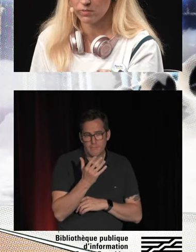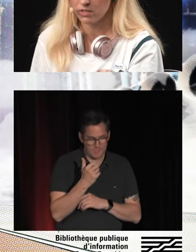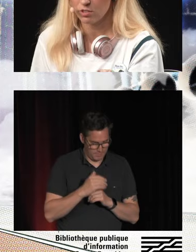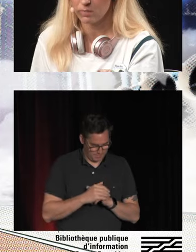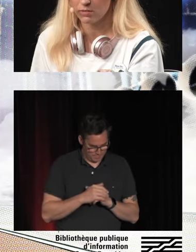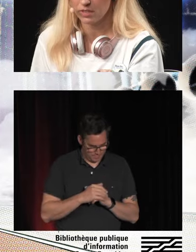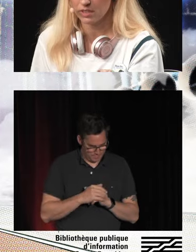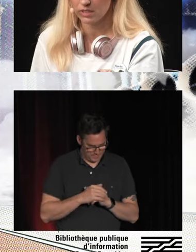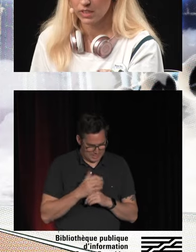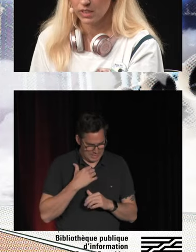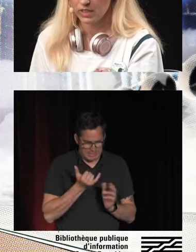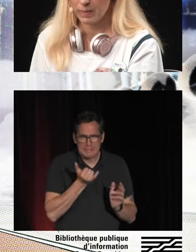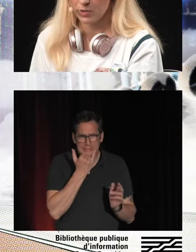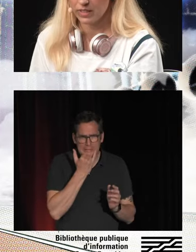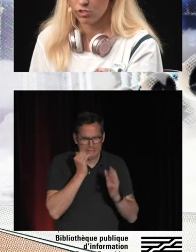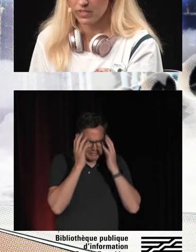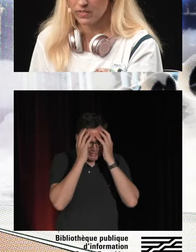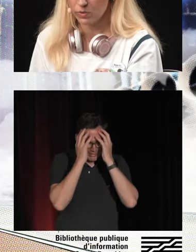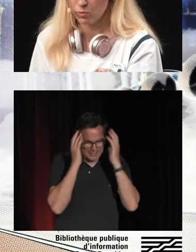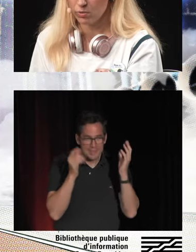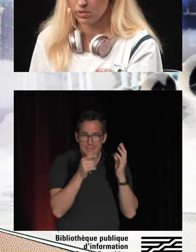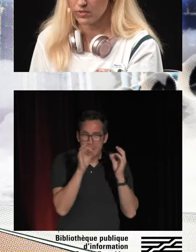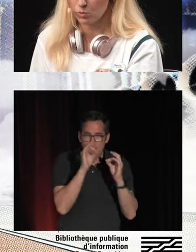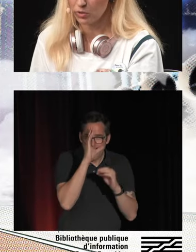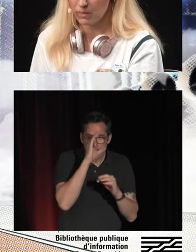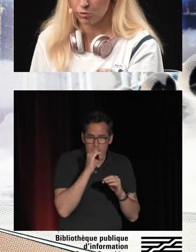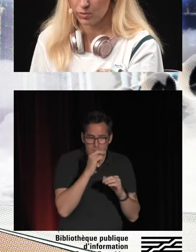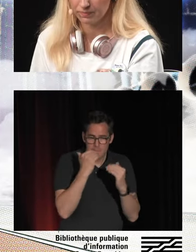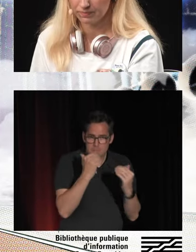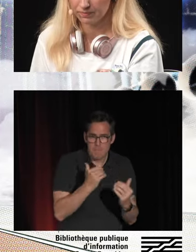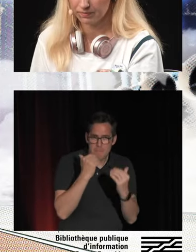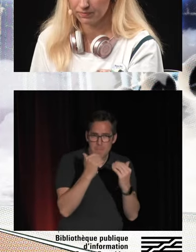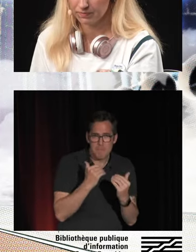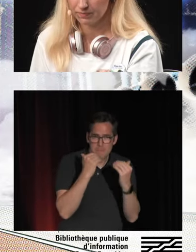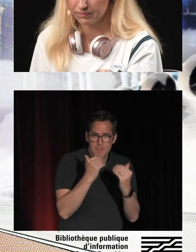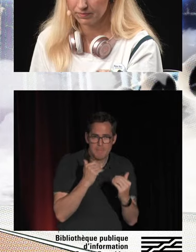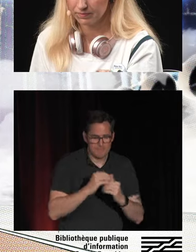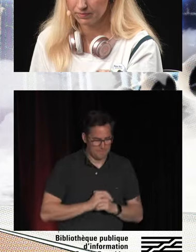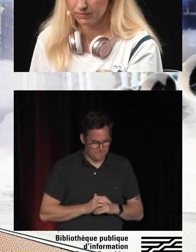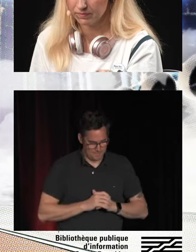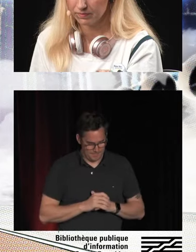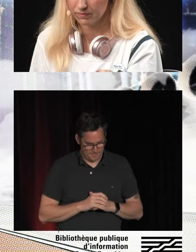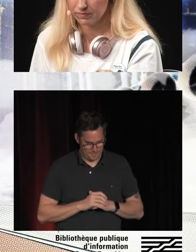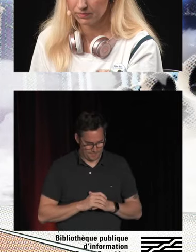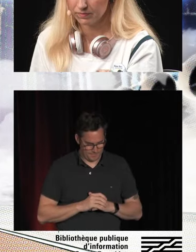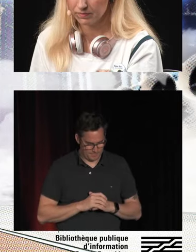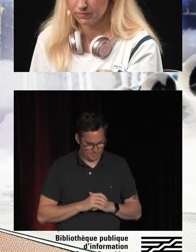Qu'est-ce que j'ai fait ? Je l'ai mal fait. Il n'y a pas de RNG, c'est tout le temps la même chose.